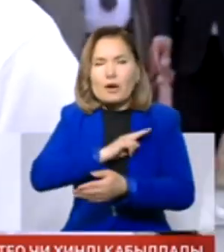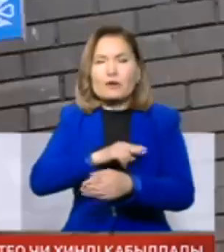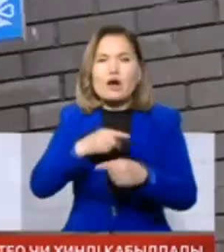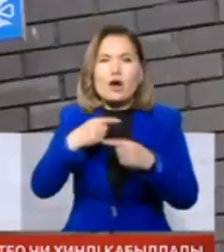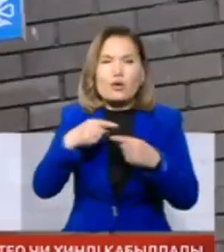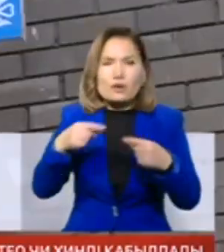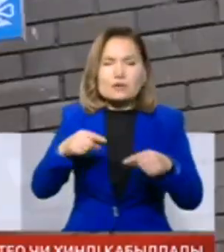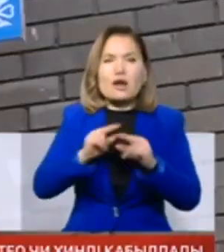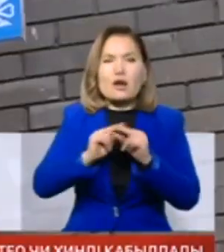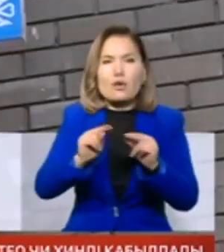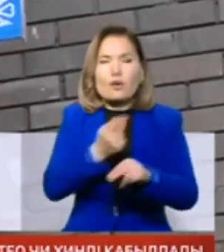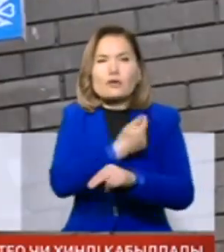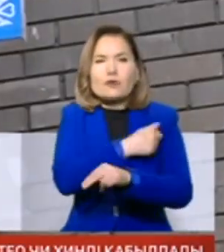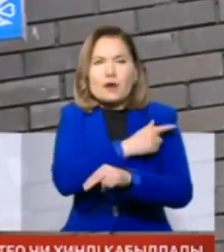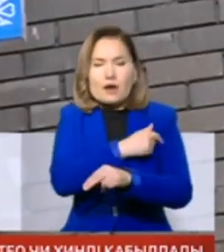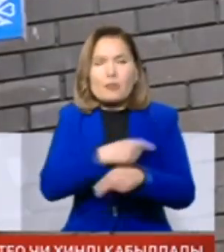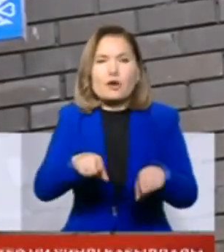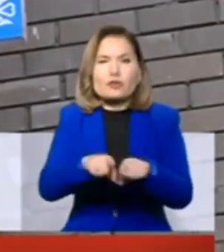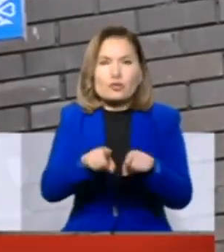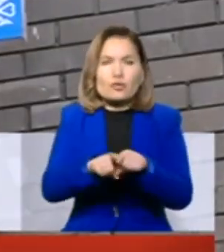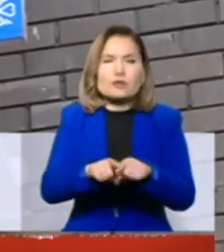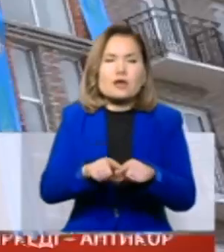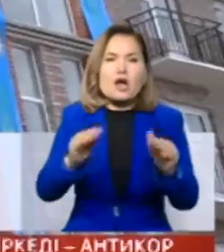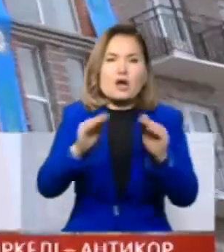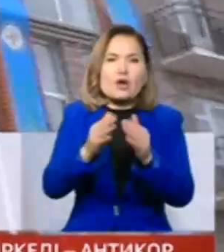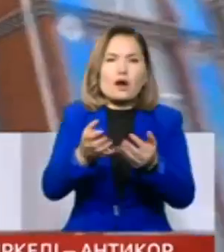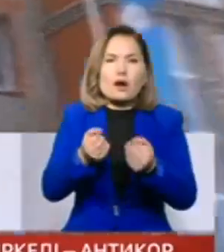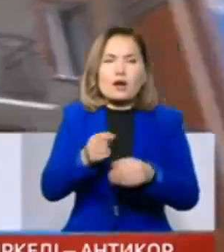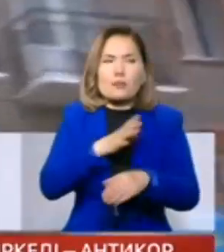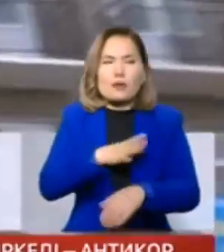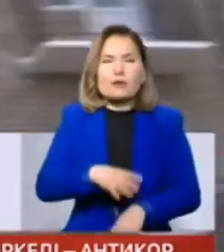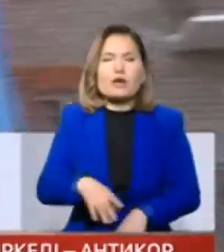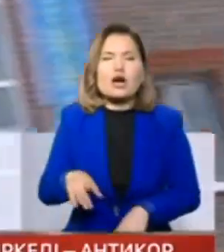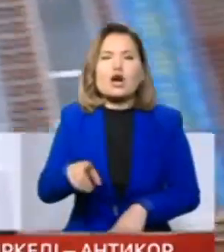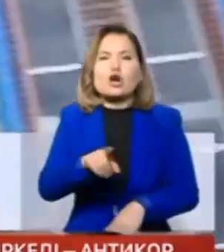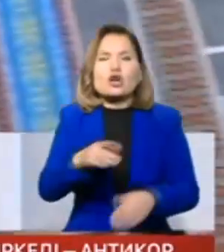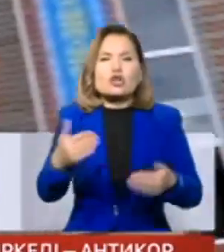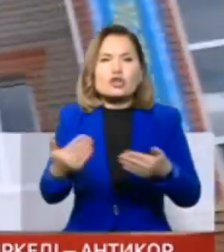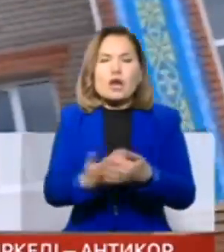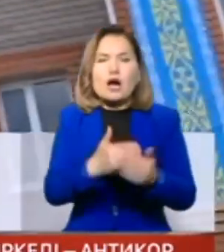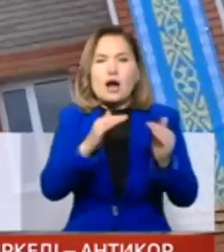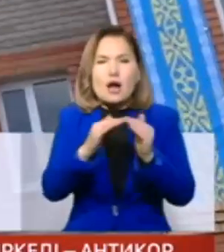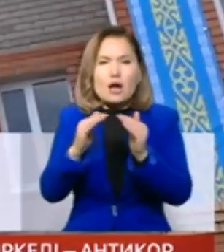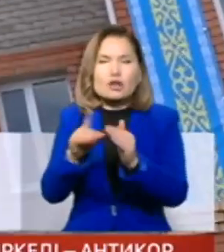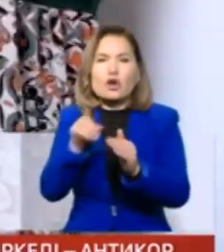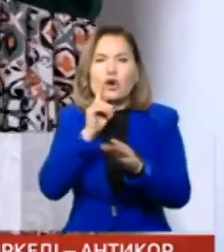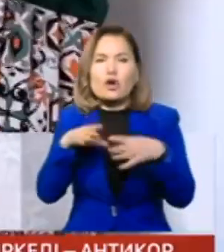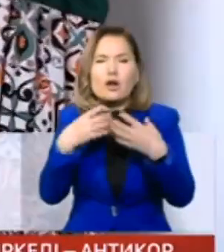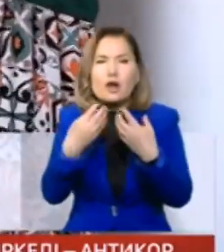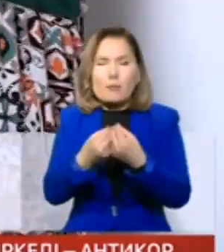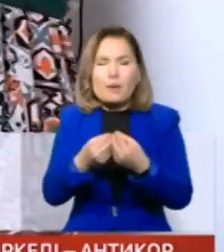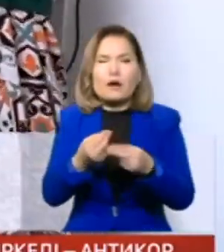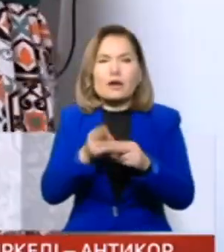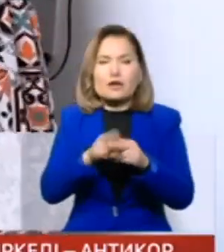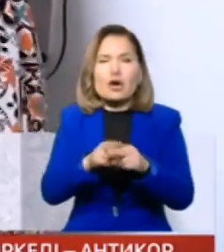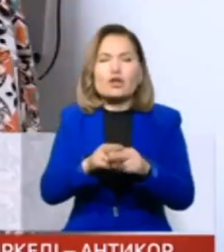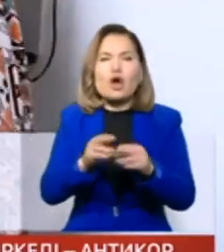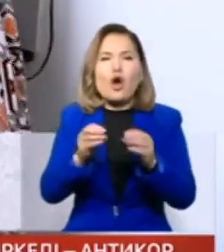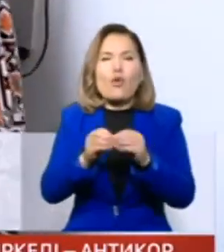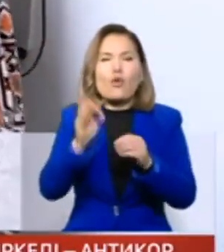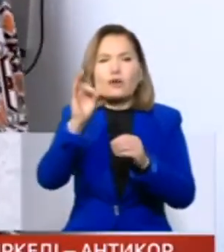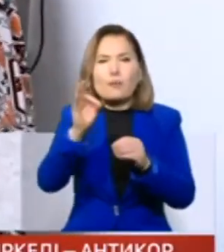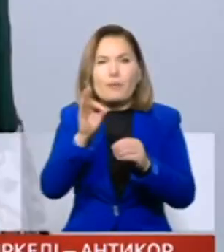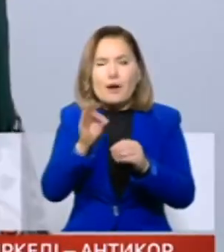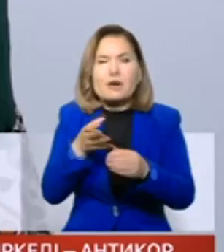де саланың өкілдері қуанышқа кенеліп жатыр. Жаңа тұрғын үйді жас отбасылар 10% жарнасын төлеп, 19